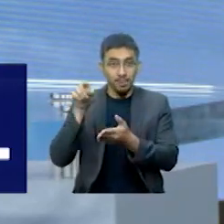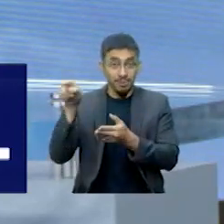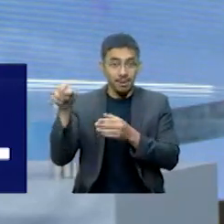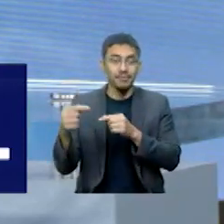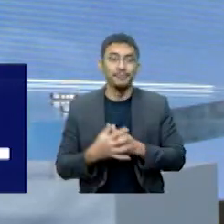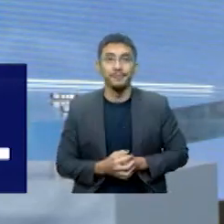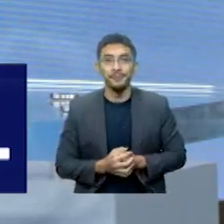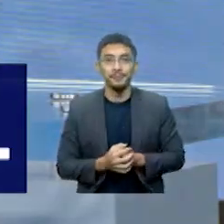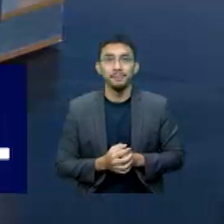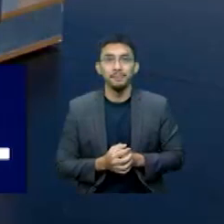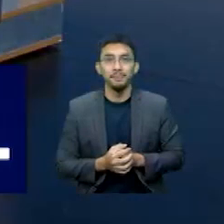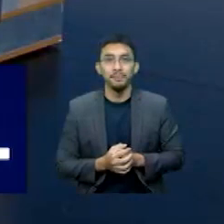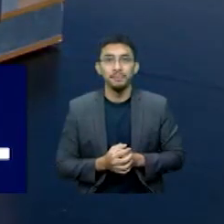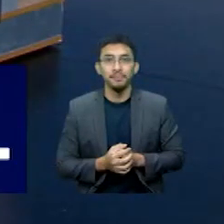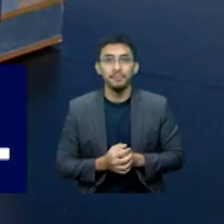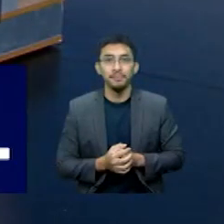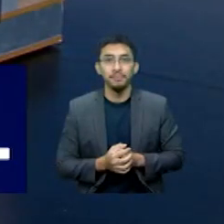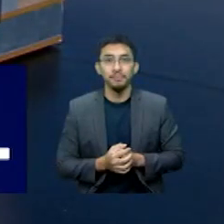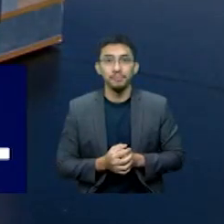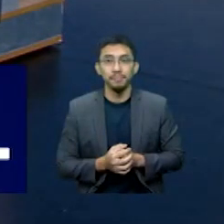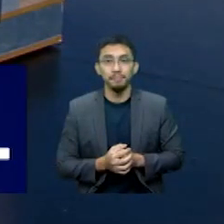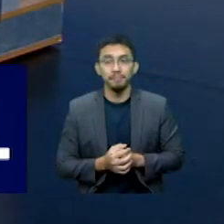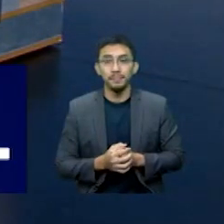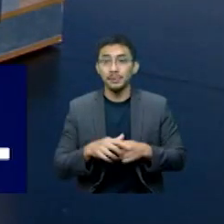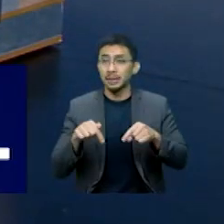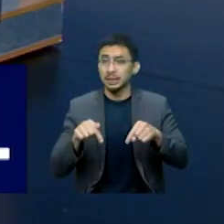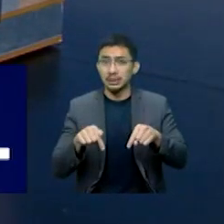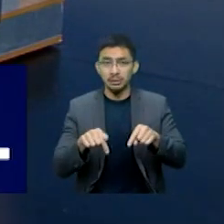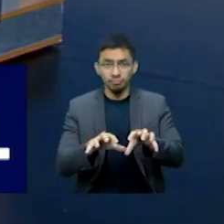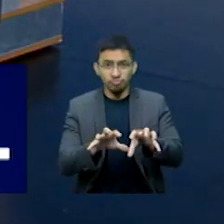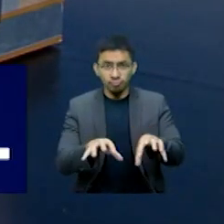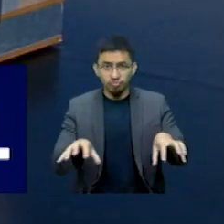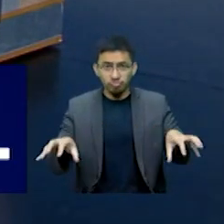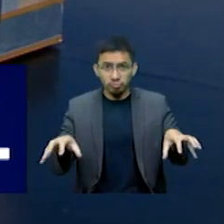Anggita, sudah diketahui berapa banyak artefak yang habis dilalap api?